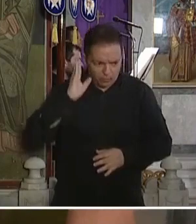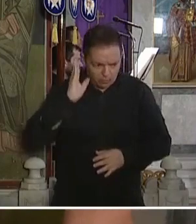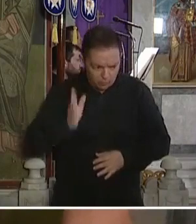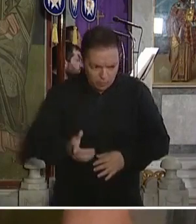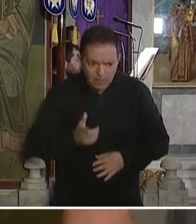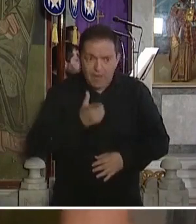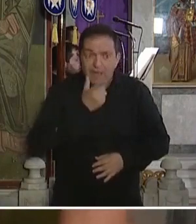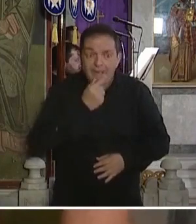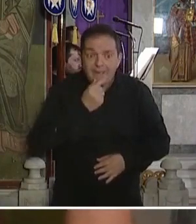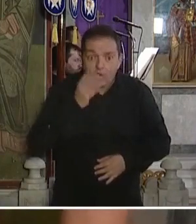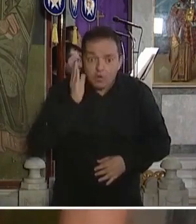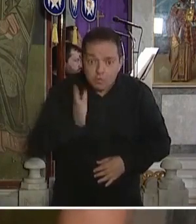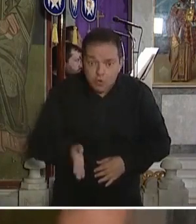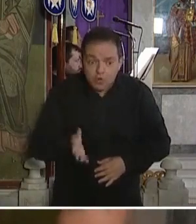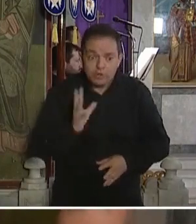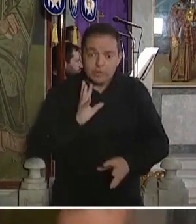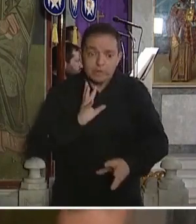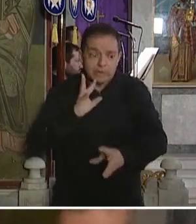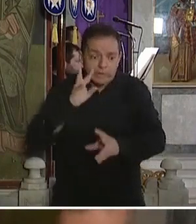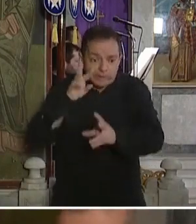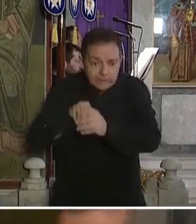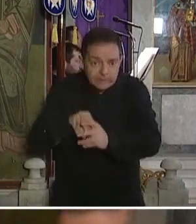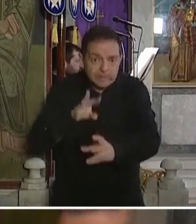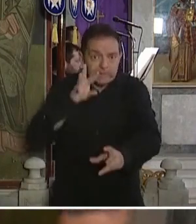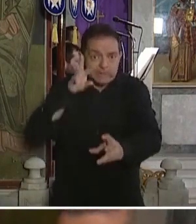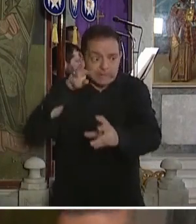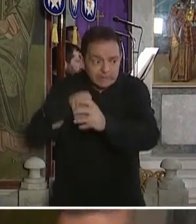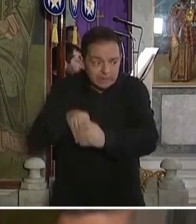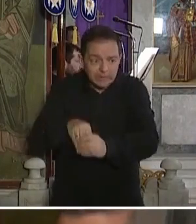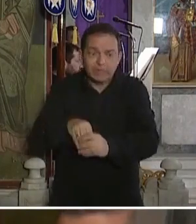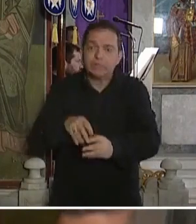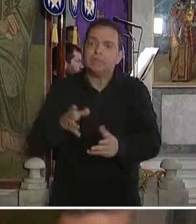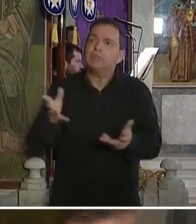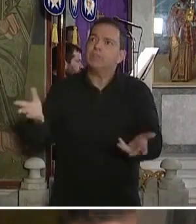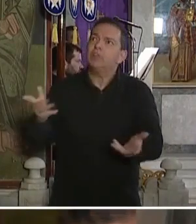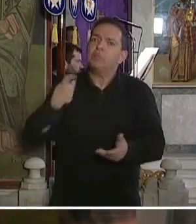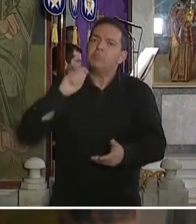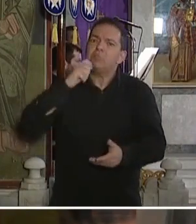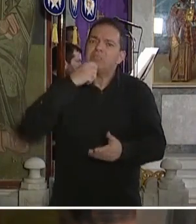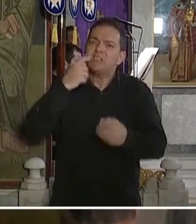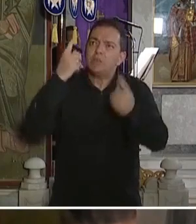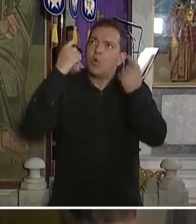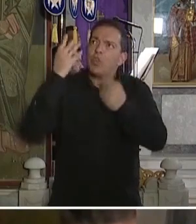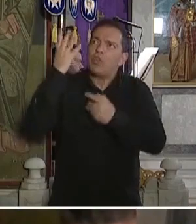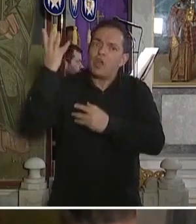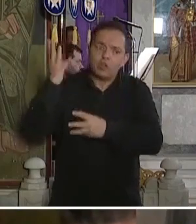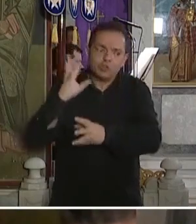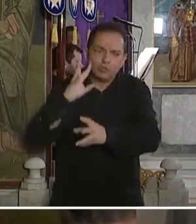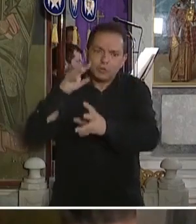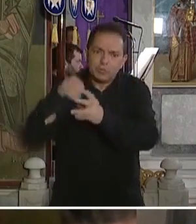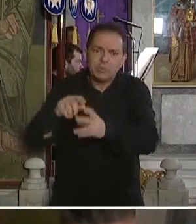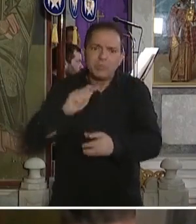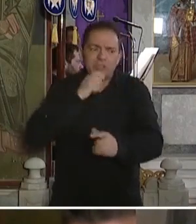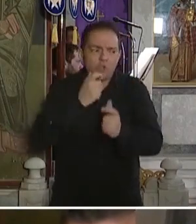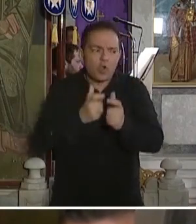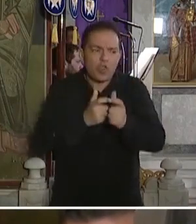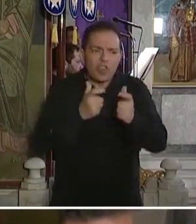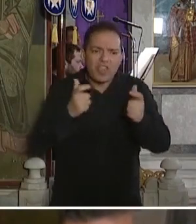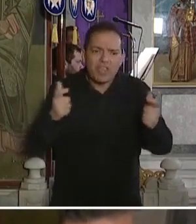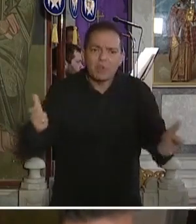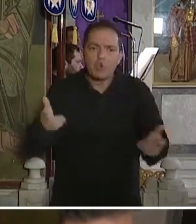γίνεις μέτοχος σε αυτό που προσφέρεται ως μυστήριο του δείπνου σου, του